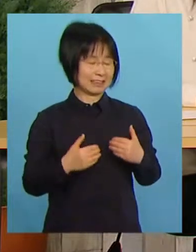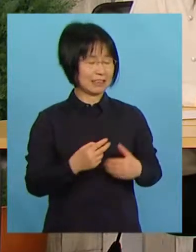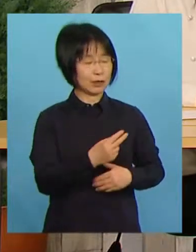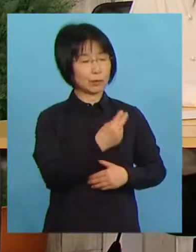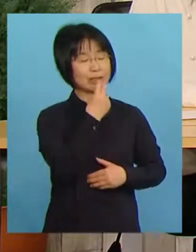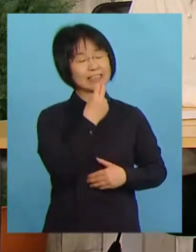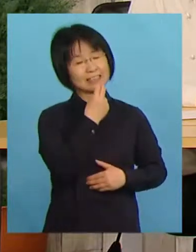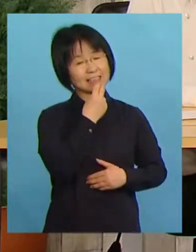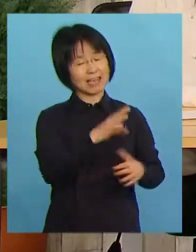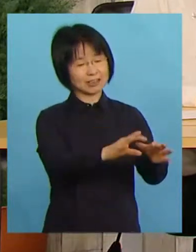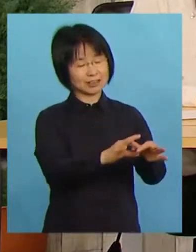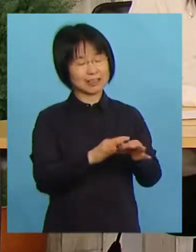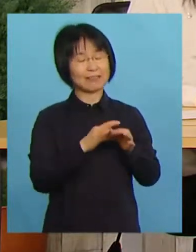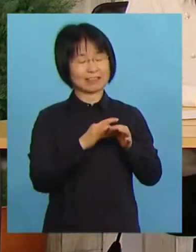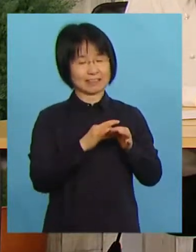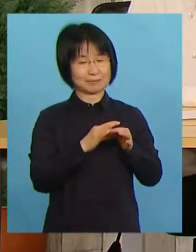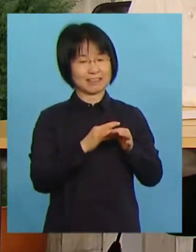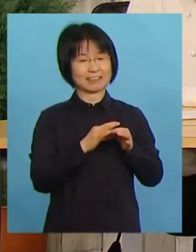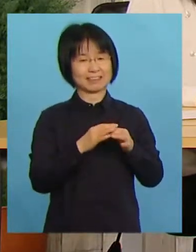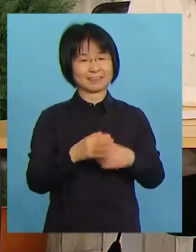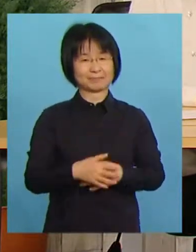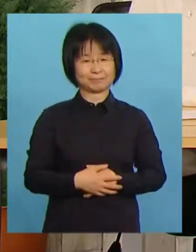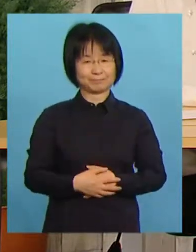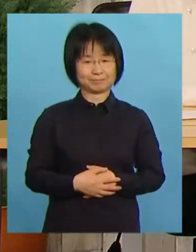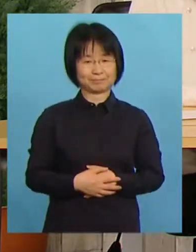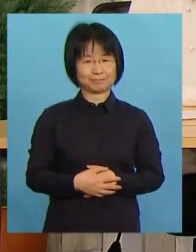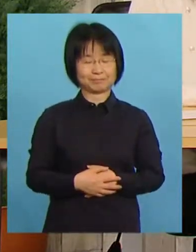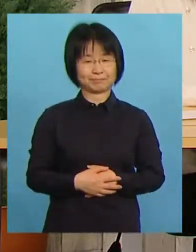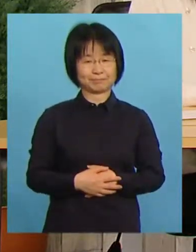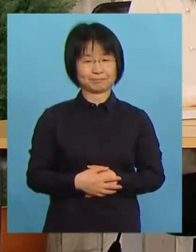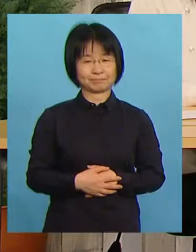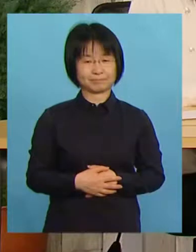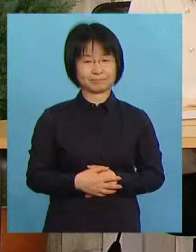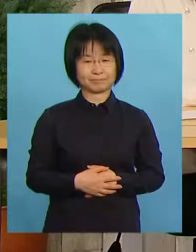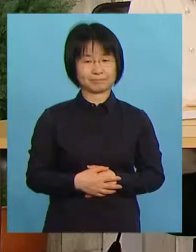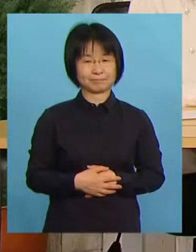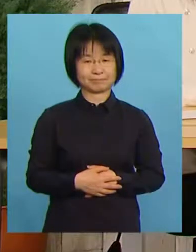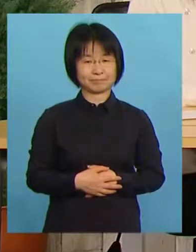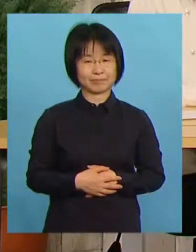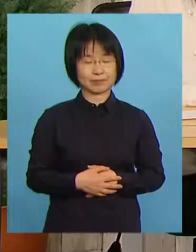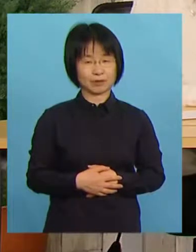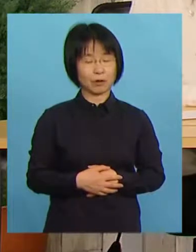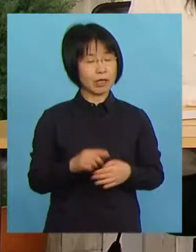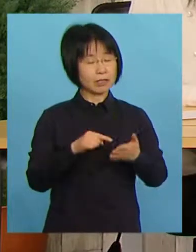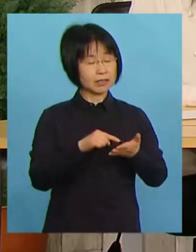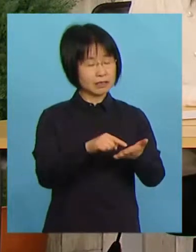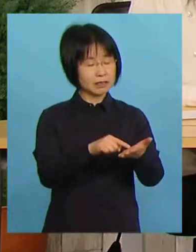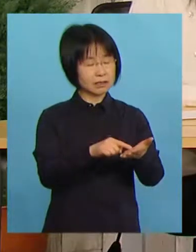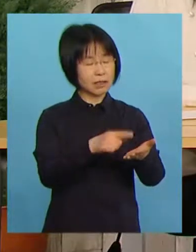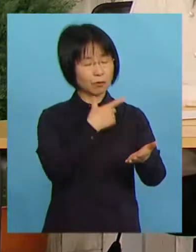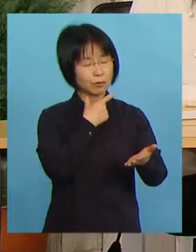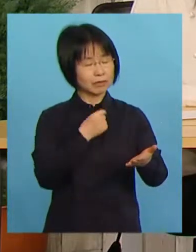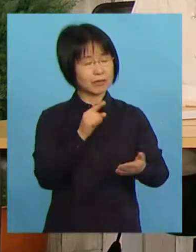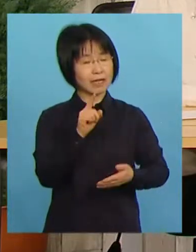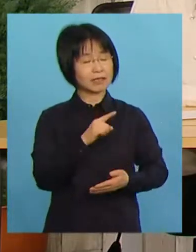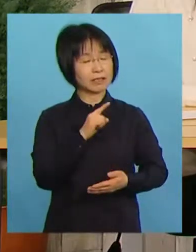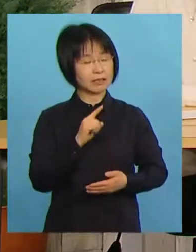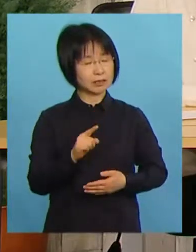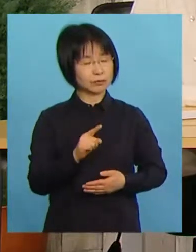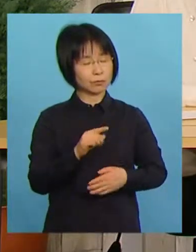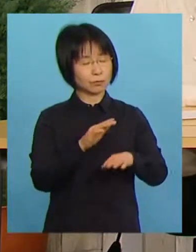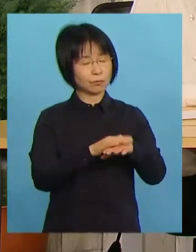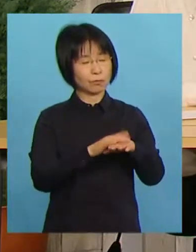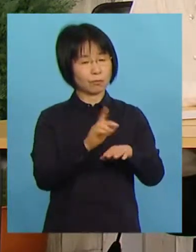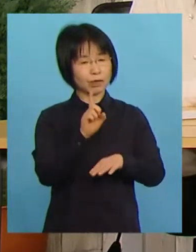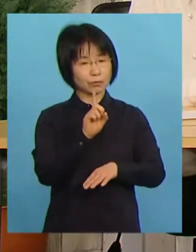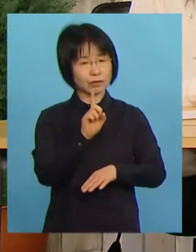なという雰囲気が伝わってきますよね。 はい、 では高齢者活動補助金の申請をしたい方はどうすればいい